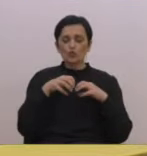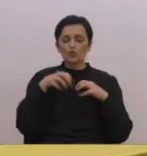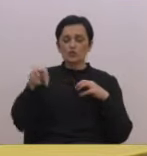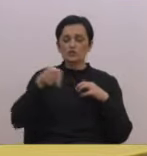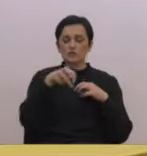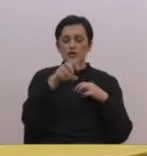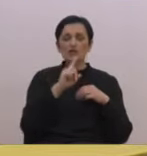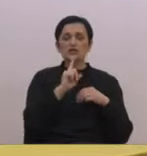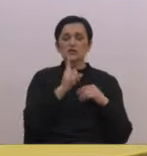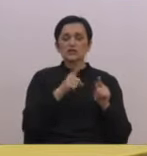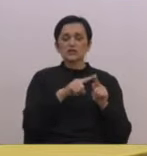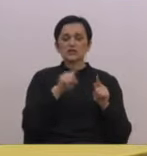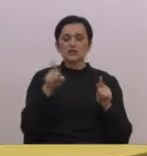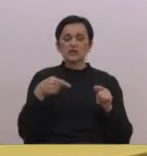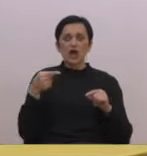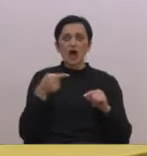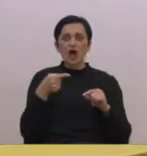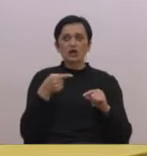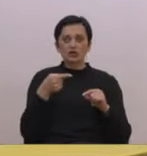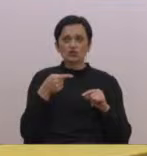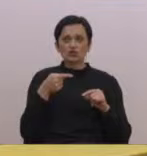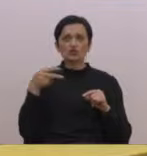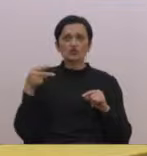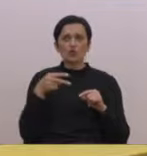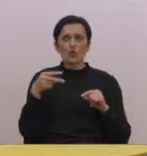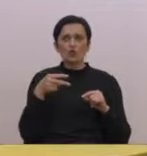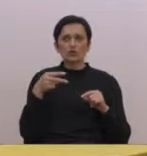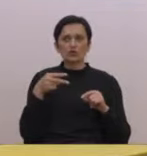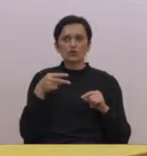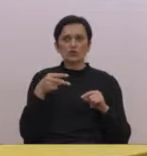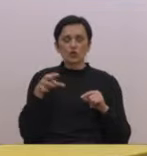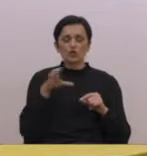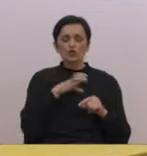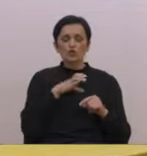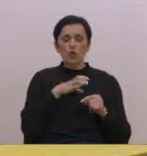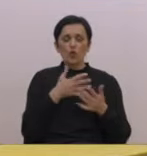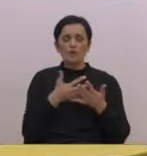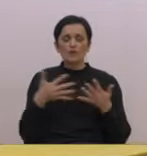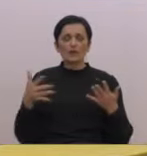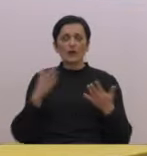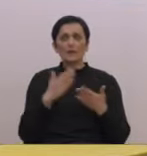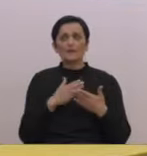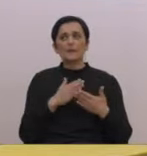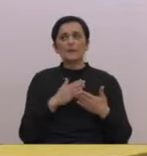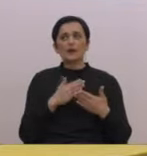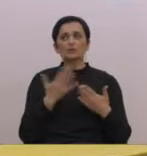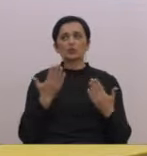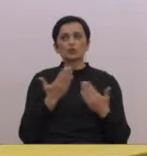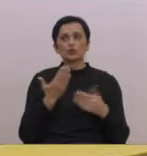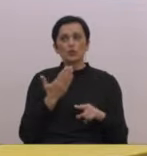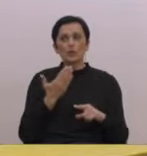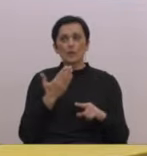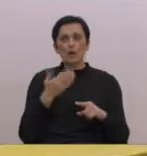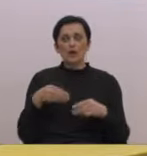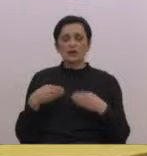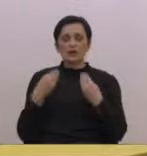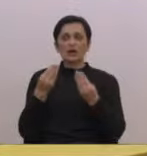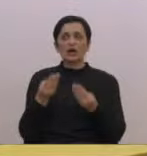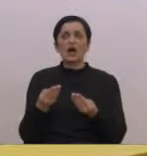sales, atasi, și șemhoași, ori atasi, RTU-ul Uzal Koneba, Romelic Gadaecema,